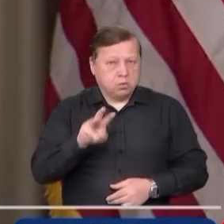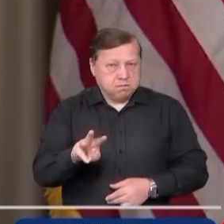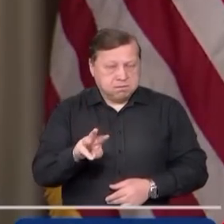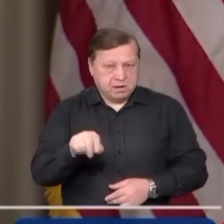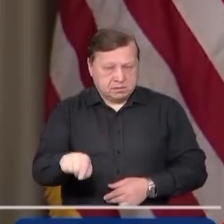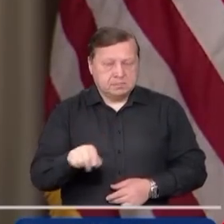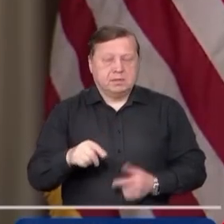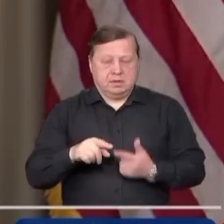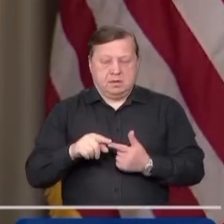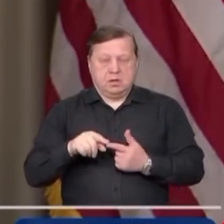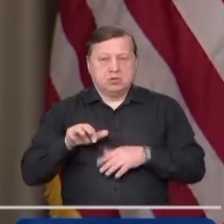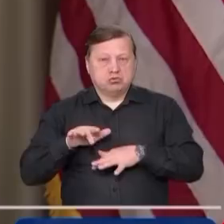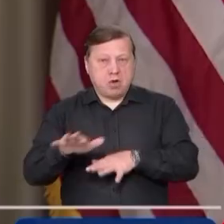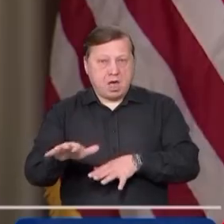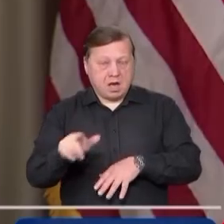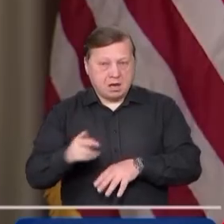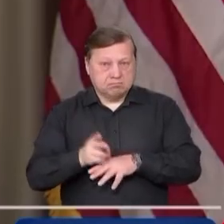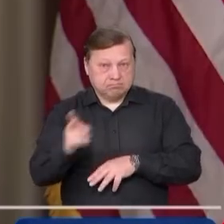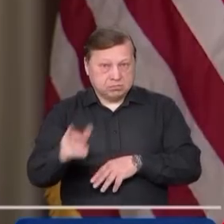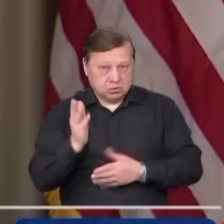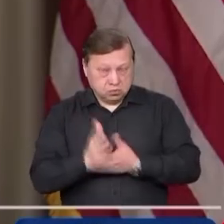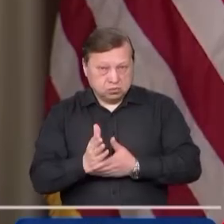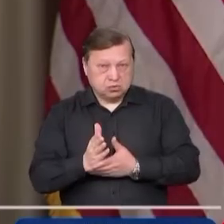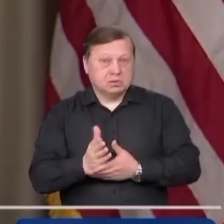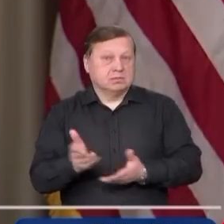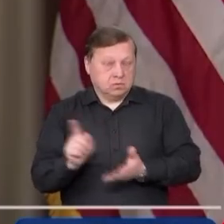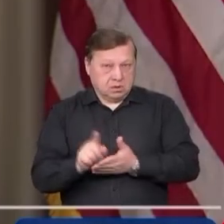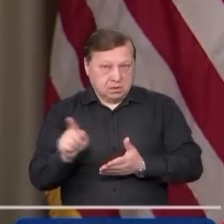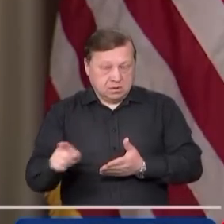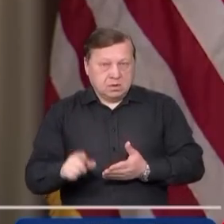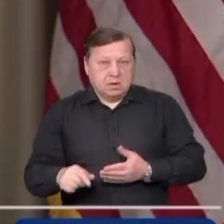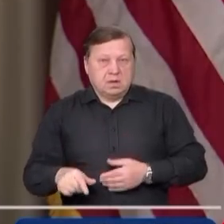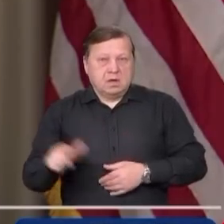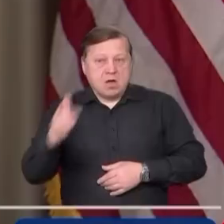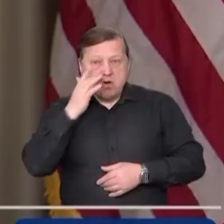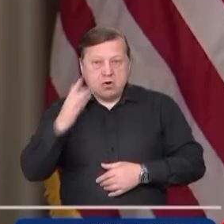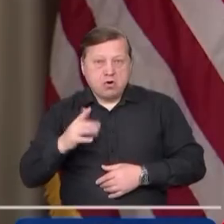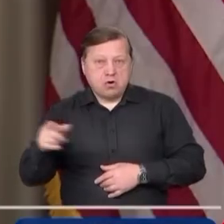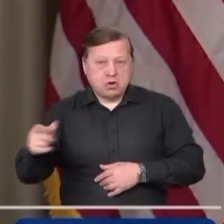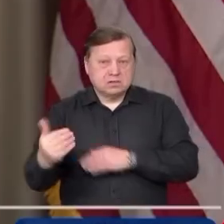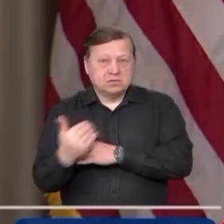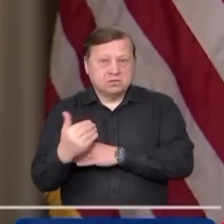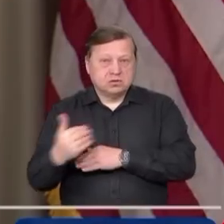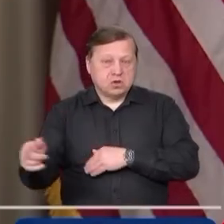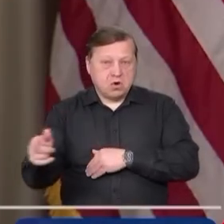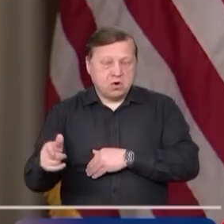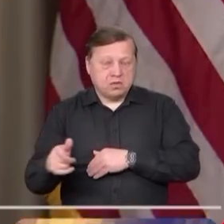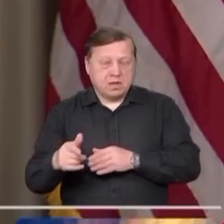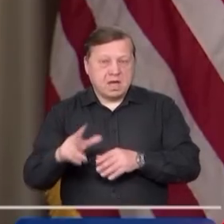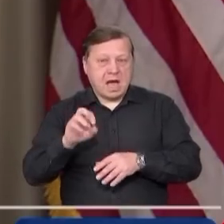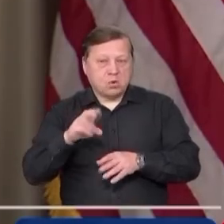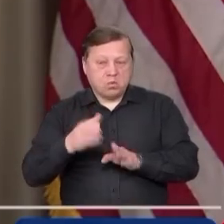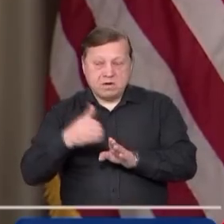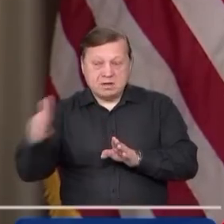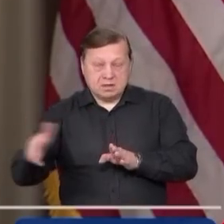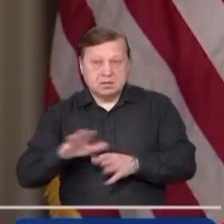przekroczenie rzeki, wejście w głąb linii rosyjskich na wschód od Charkowa,